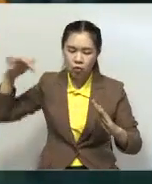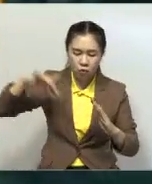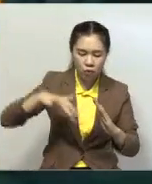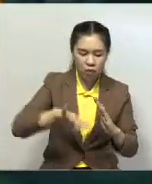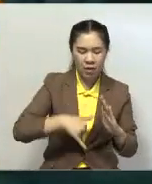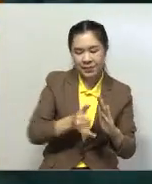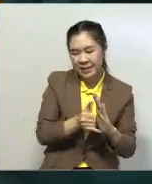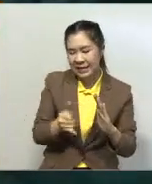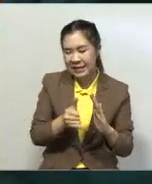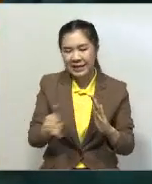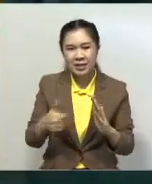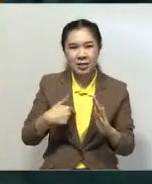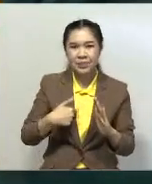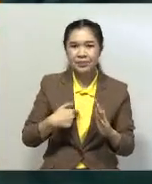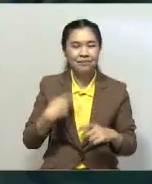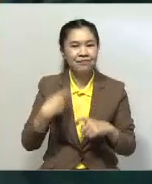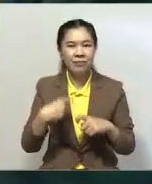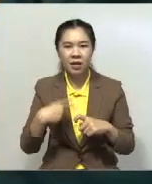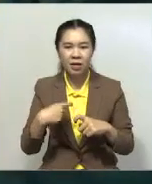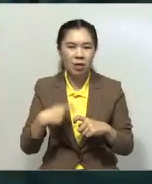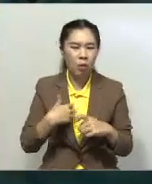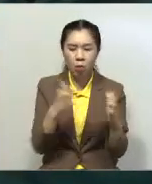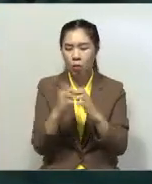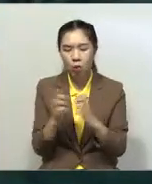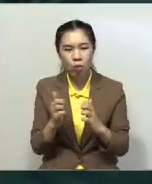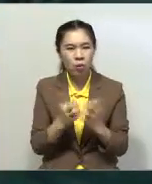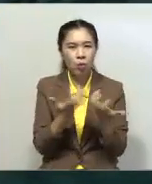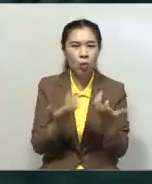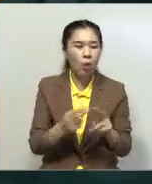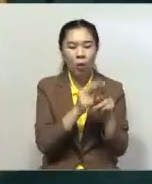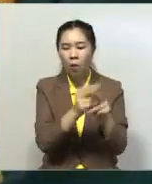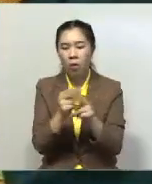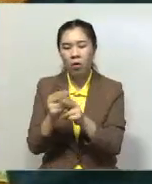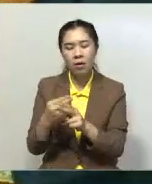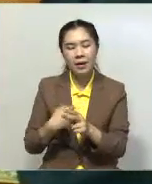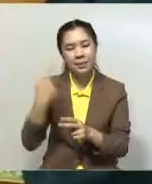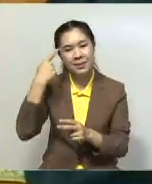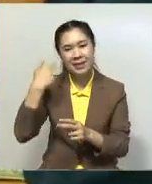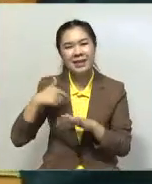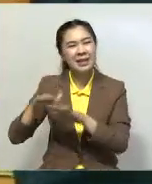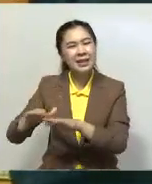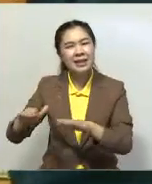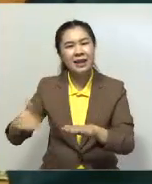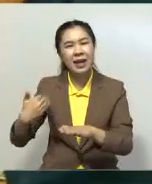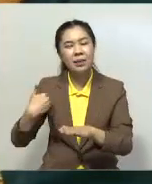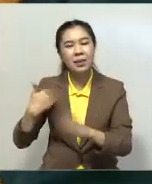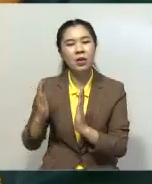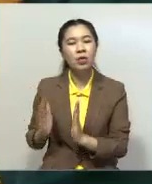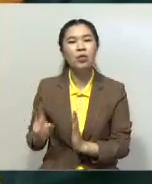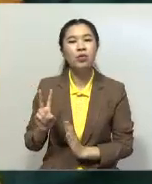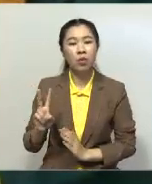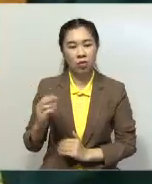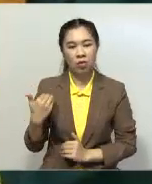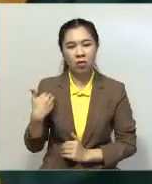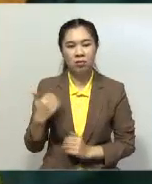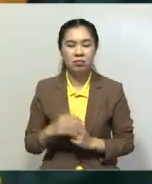านก็คือว่าต่างคนต่างชุลมุนมันก็เก็บข้าวของตัวเองทีนี้มีเด็กมีคนอยู่สองคนที่ม